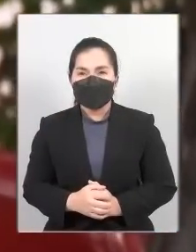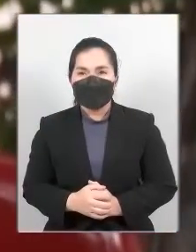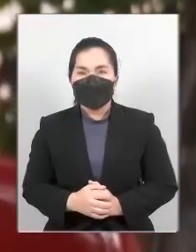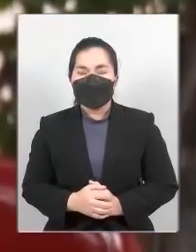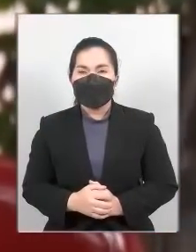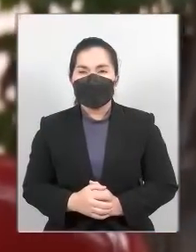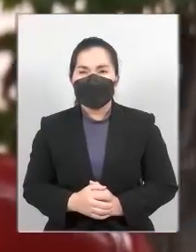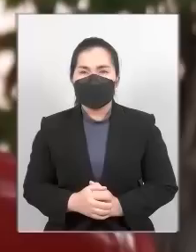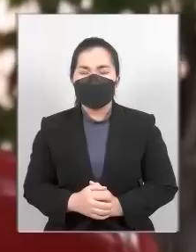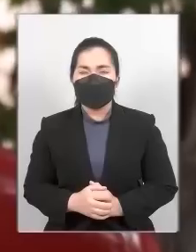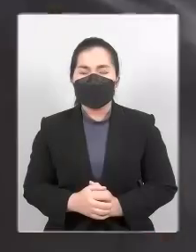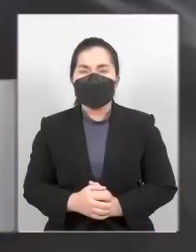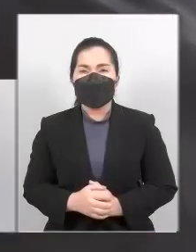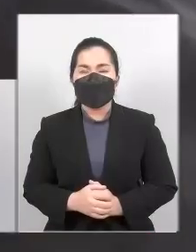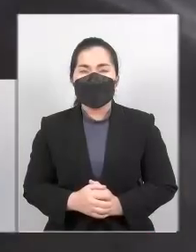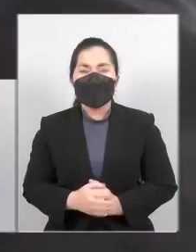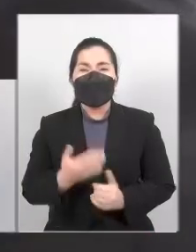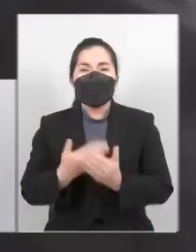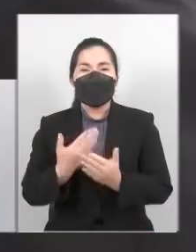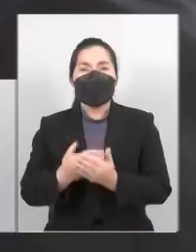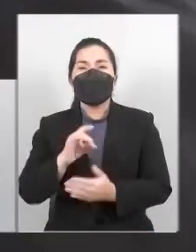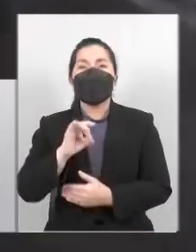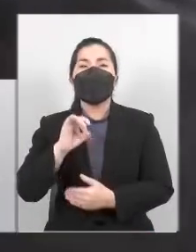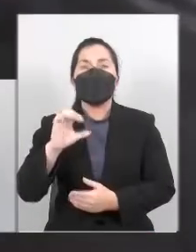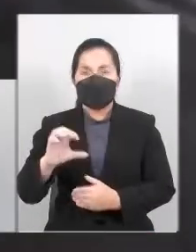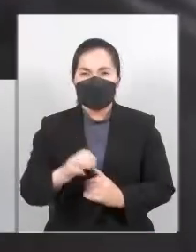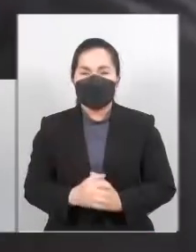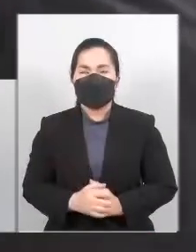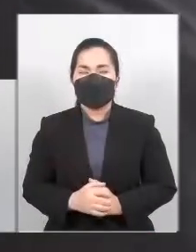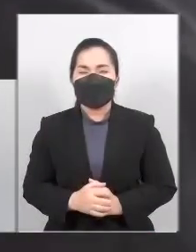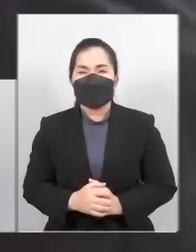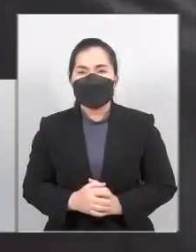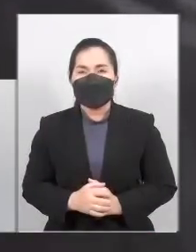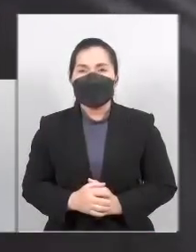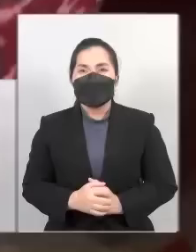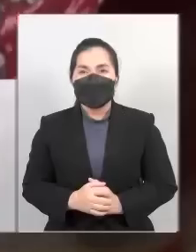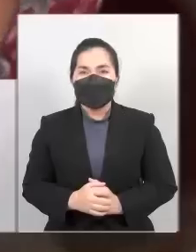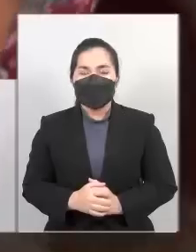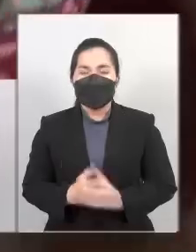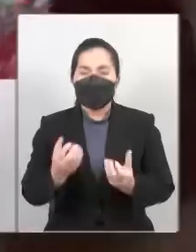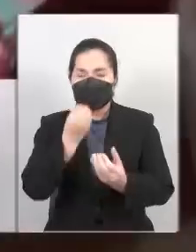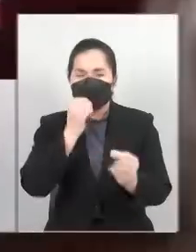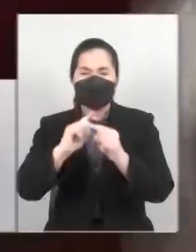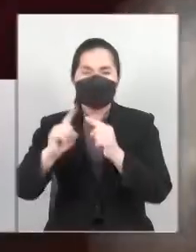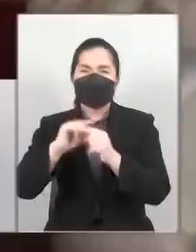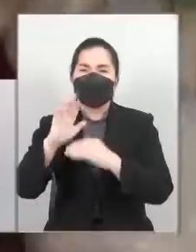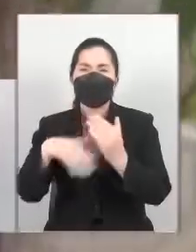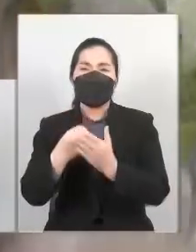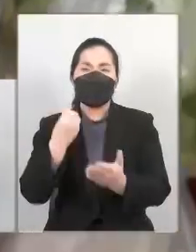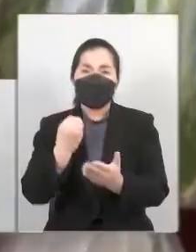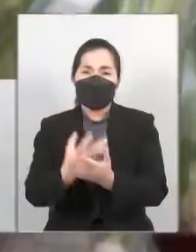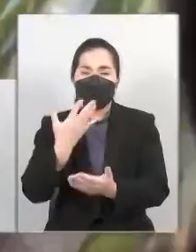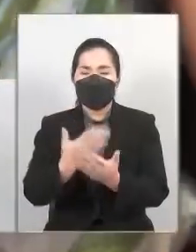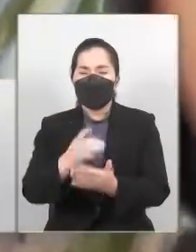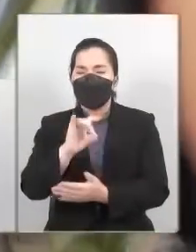ใช้ยังไงให้หมดใช้ยังไงไม่ให้หมดดีกว่านะคะอู้ของกินของใช้ตอนนี้แพงทุกอย่างคือ800น้อย